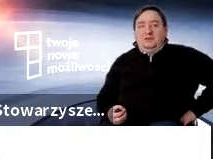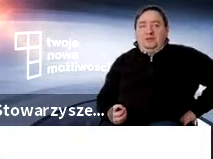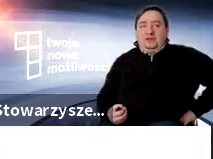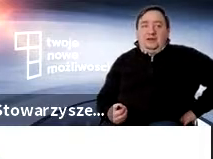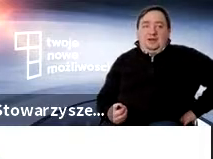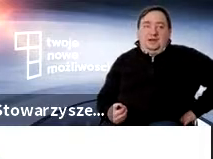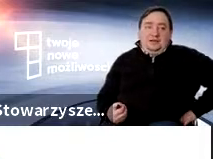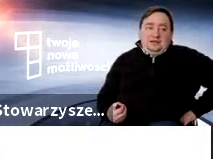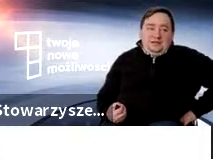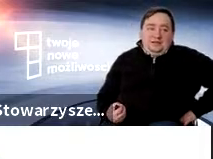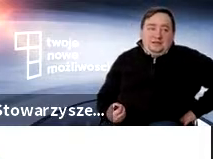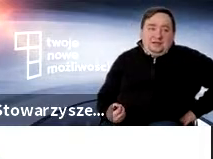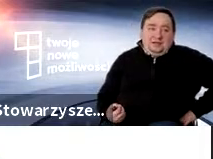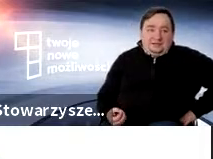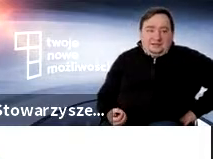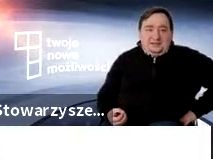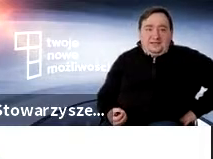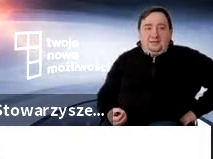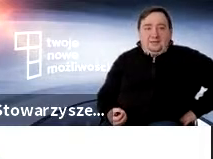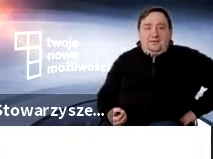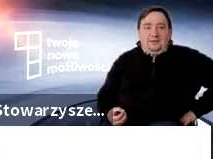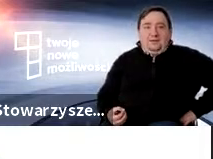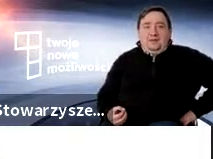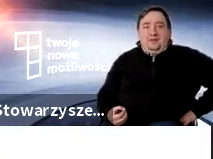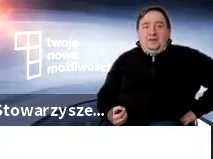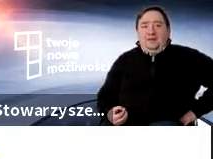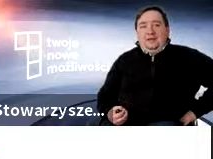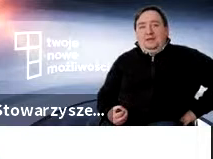asystowaną a asystentem.